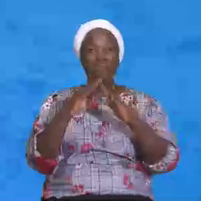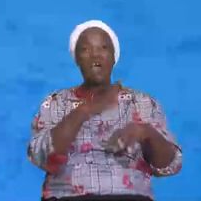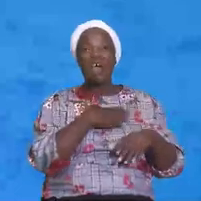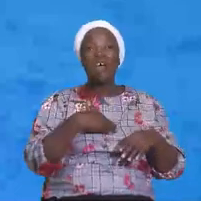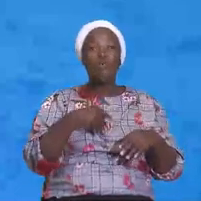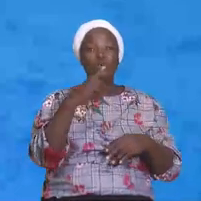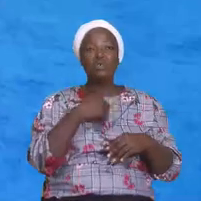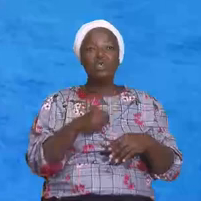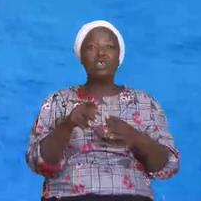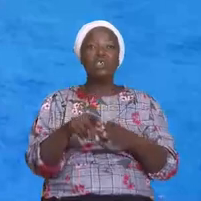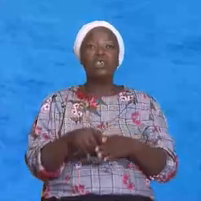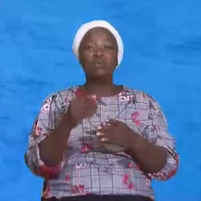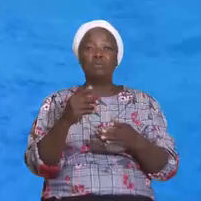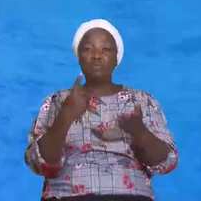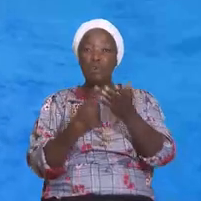à Jérusalem.